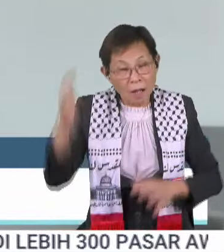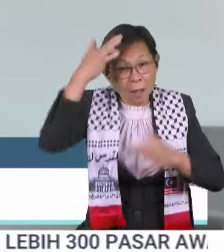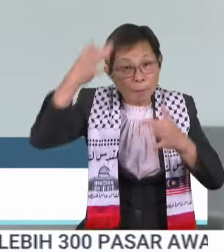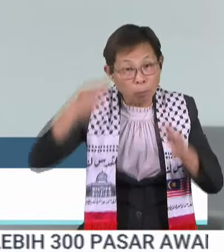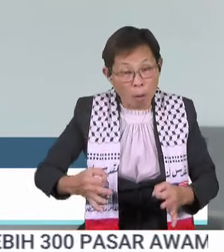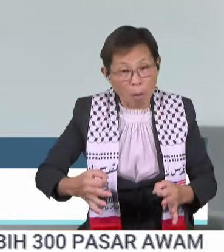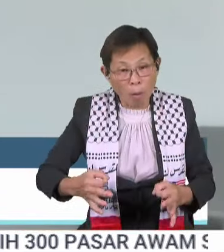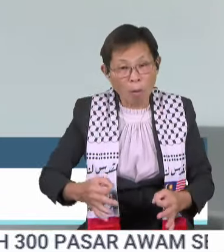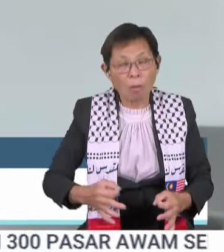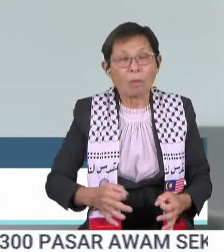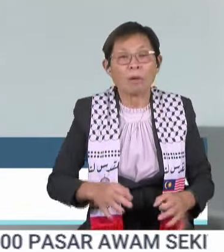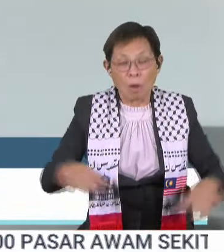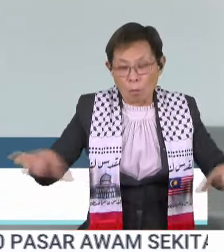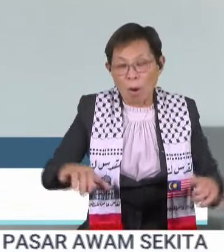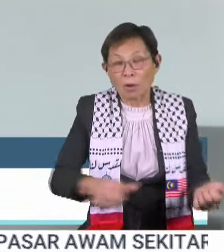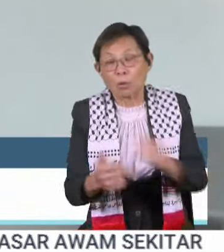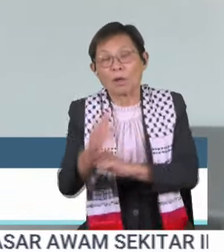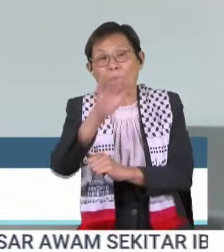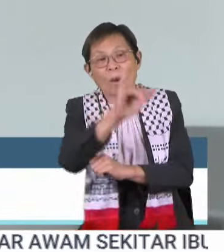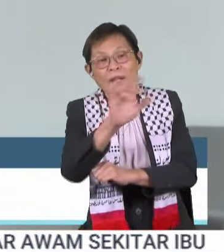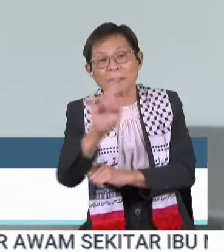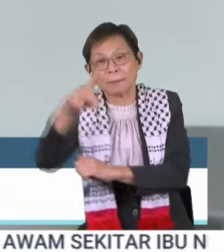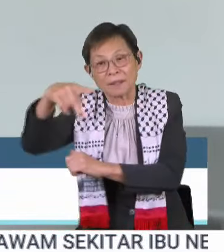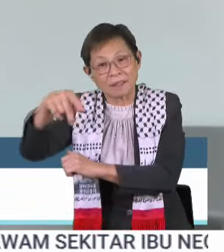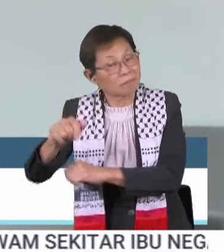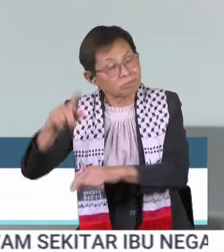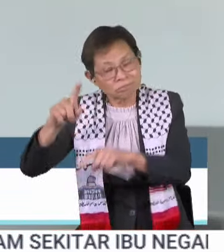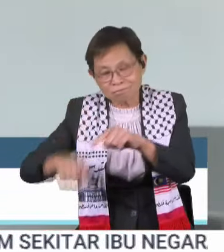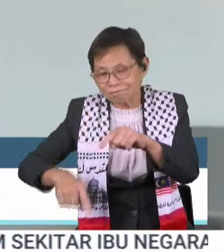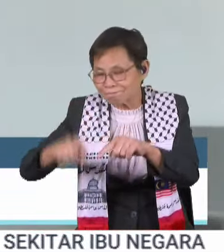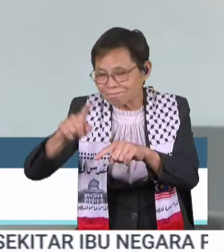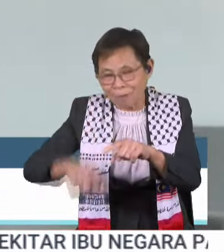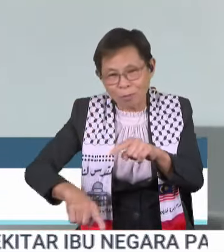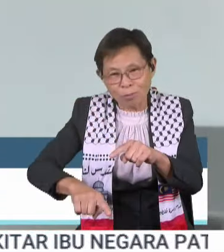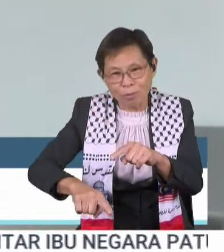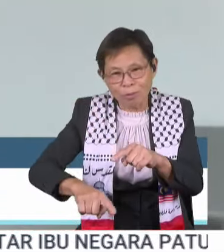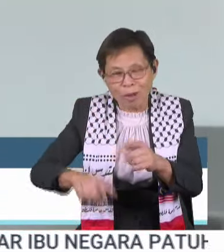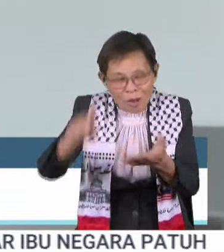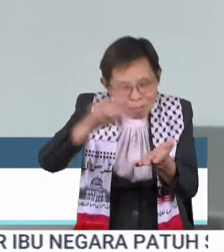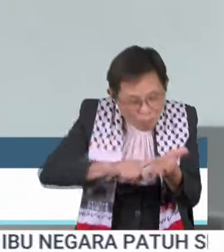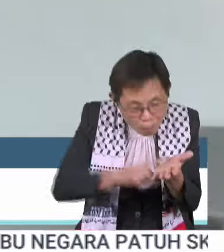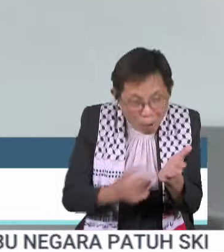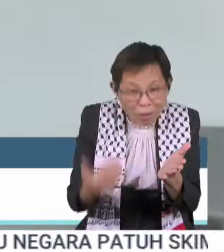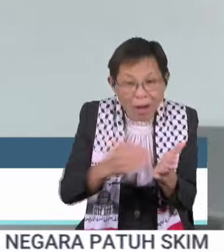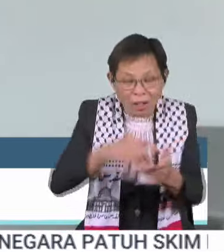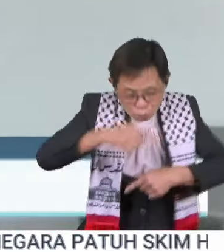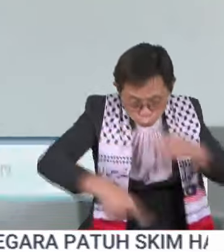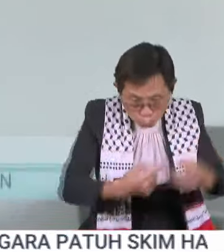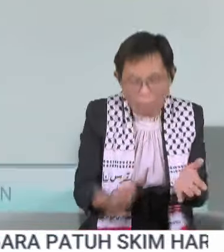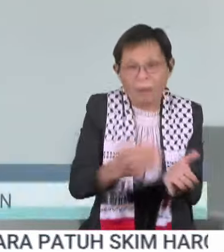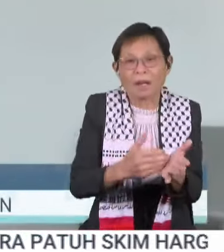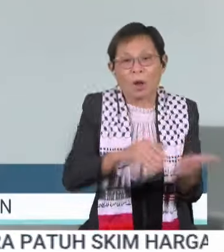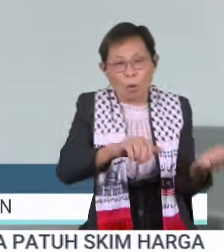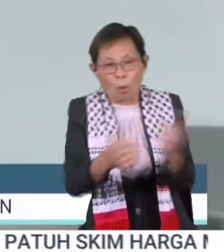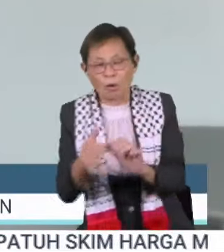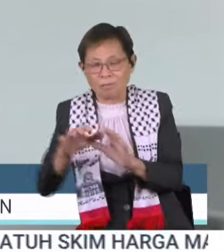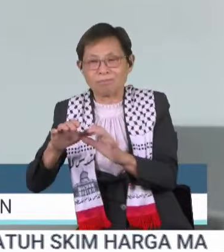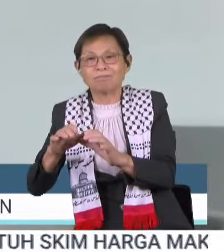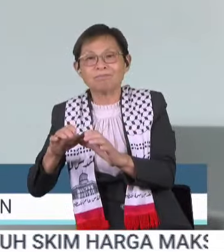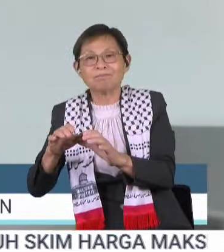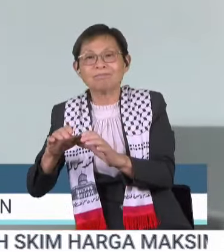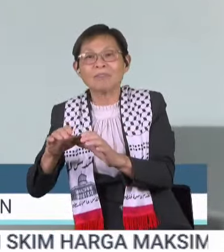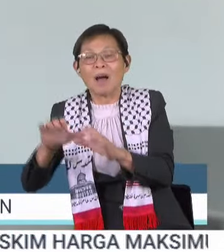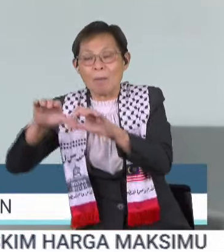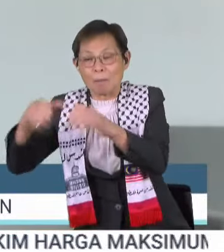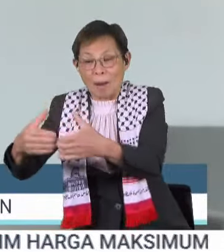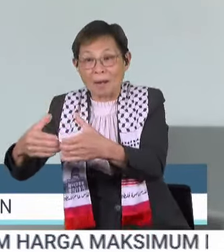Keputusan yang dibuat oleh Yang di-Pertuan Agong itu tidak boleh disemak semula oleh Badan Kehakiman.